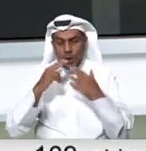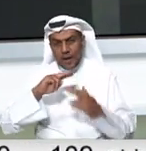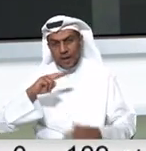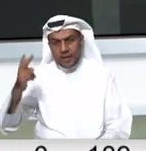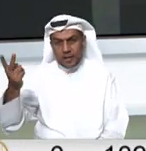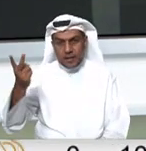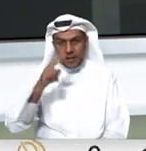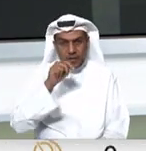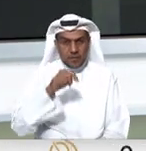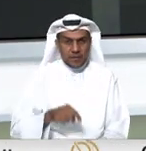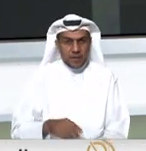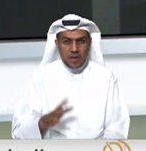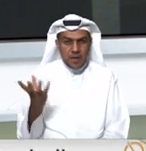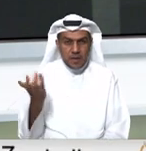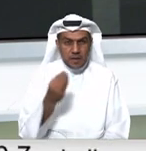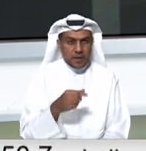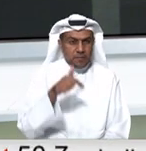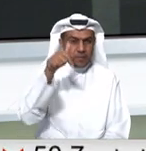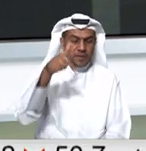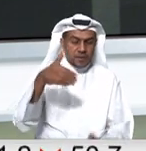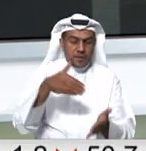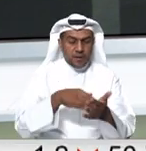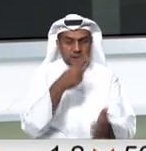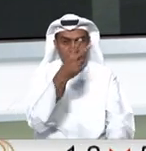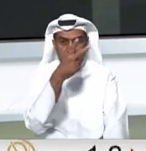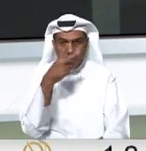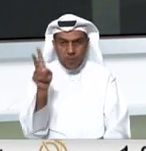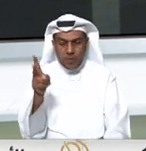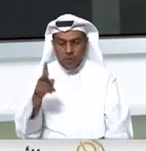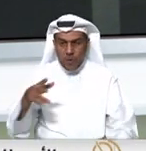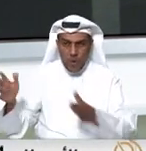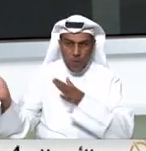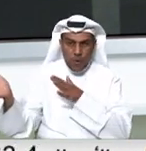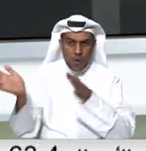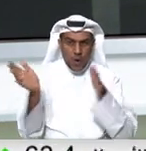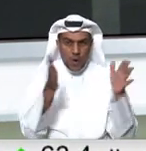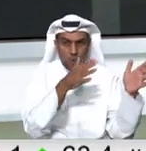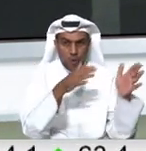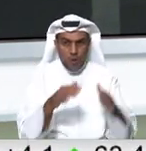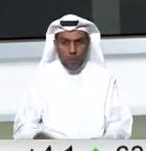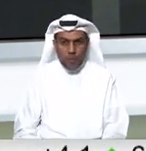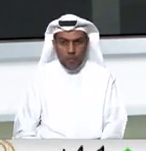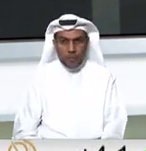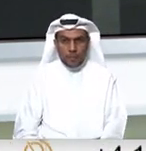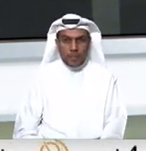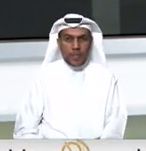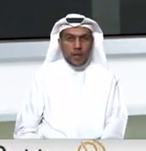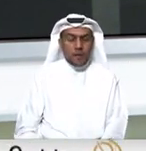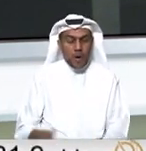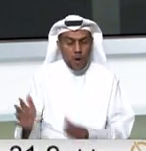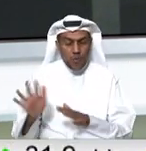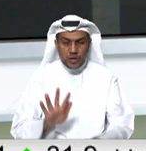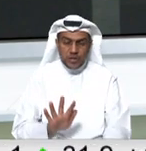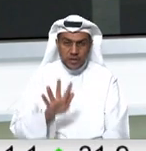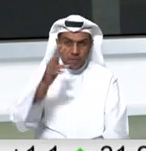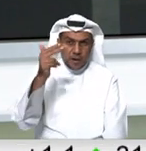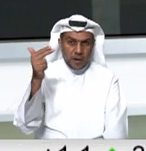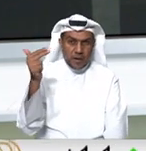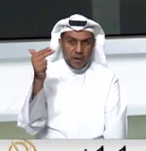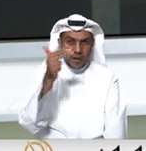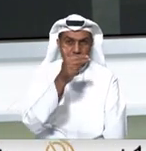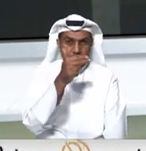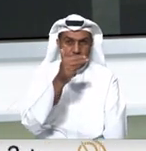عام سرعتها ما بين سته الى 22 كيلو متر ساعه ولكن مع عطله اسبوع متوقع عوده ريال الشماليه الغربيه